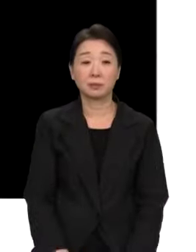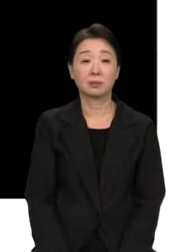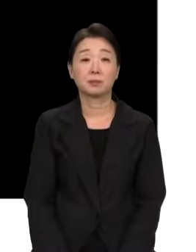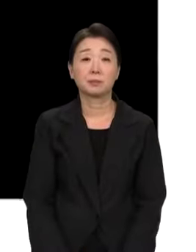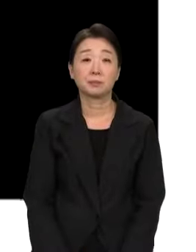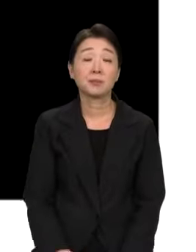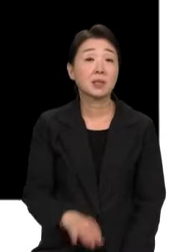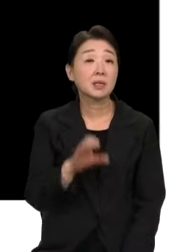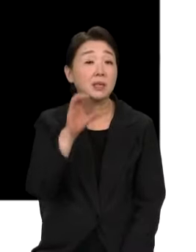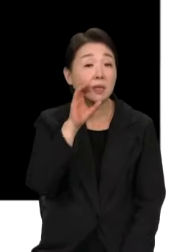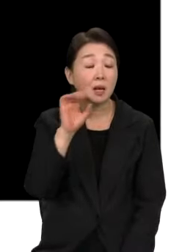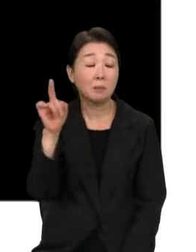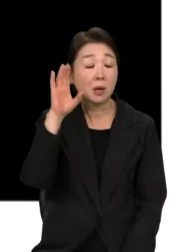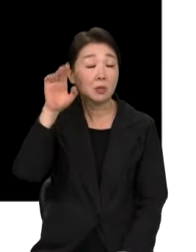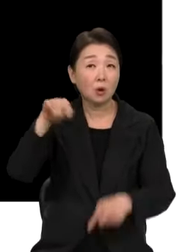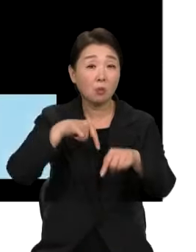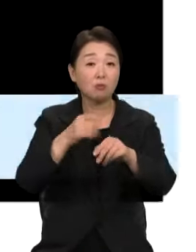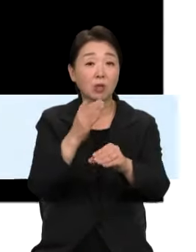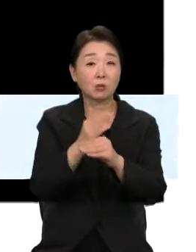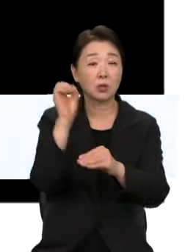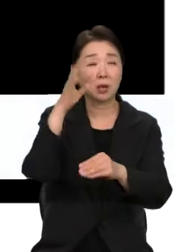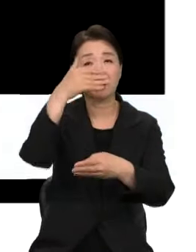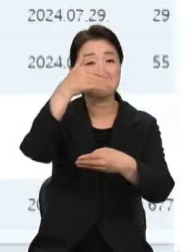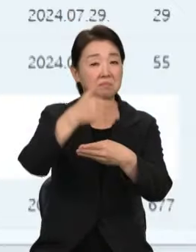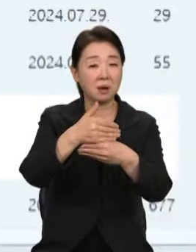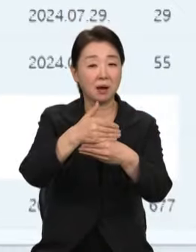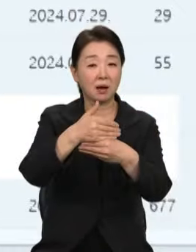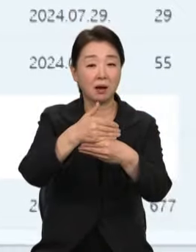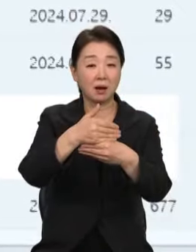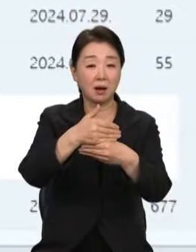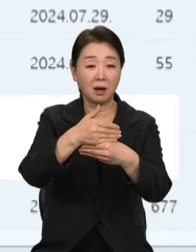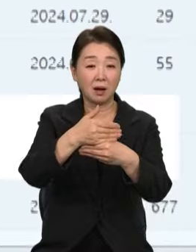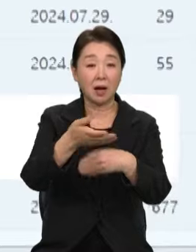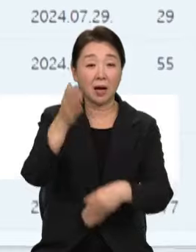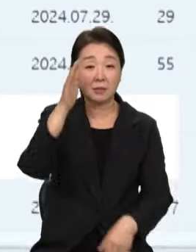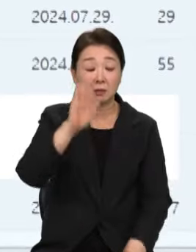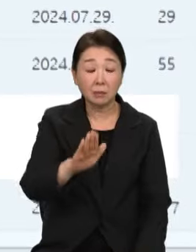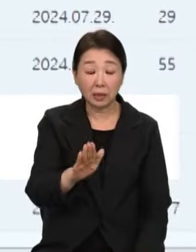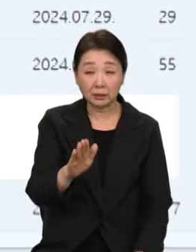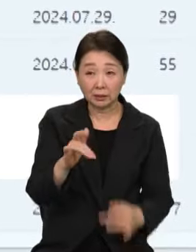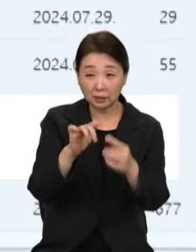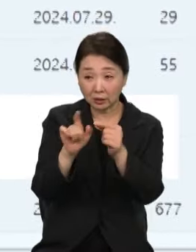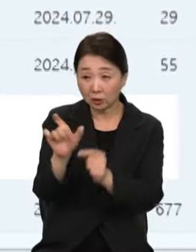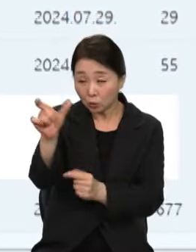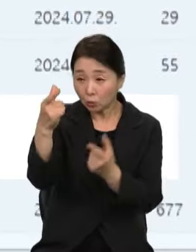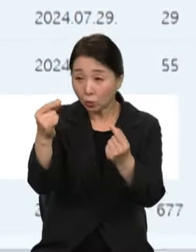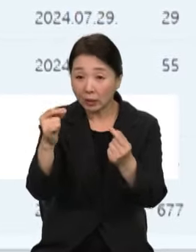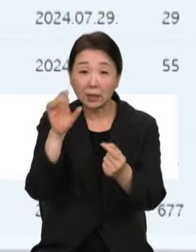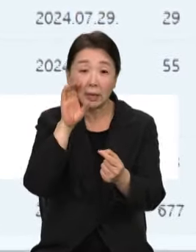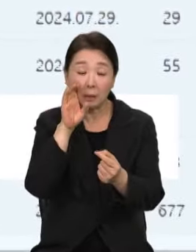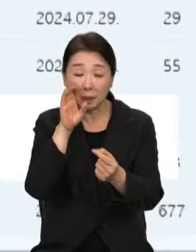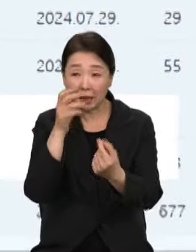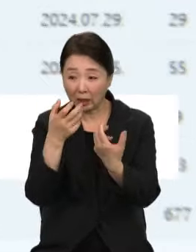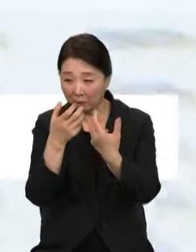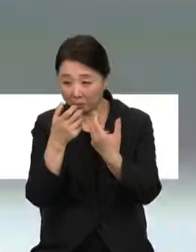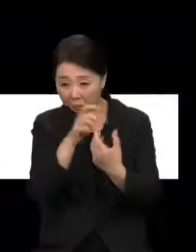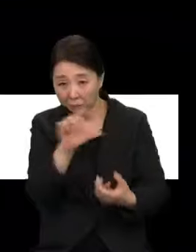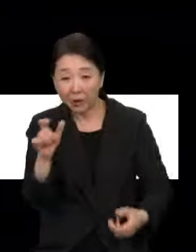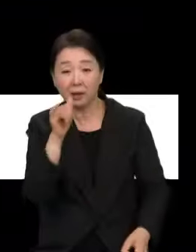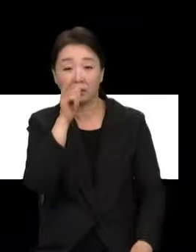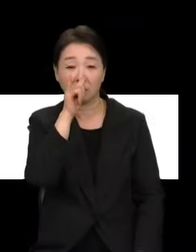이 카페는 청문회 도중 갑자기 폐쇄됐습니다. 그런데 똑같은 글이 올라온 다른 카페가 있는 것으로